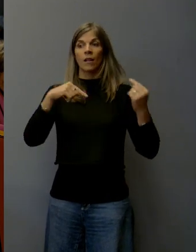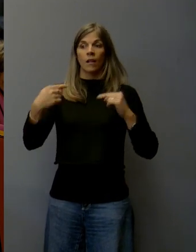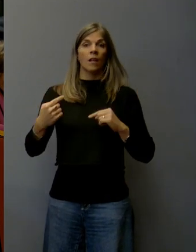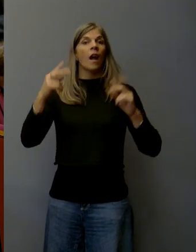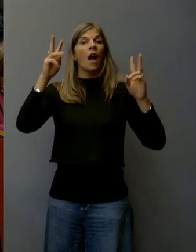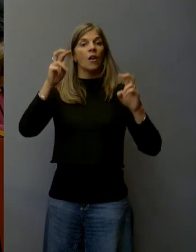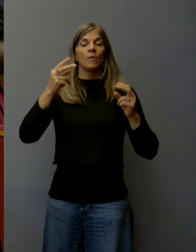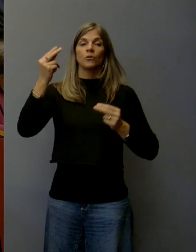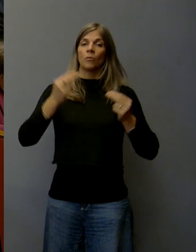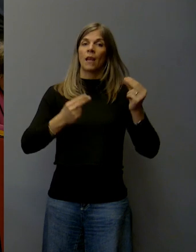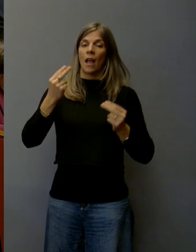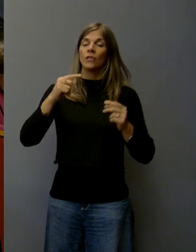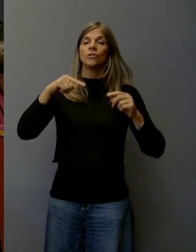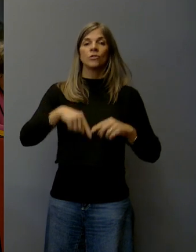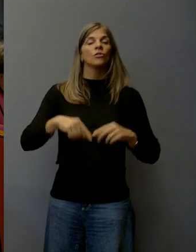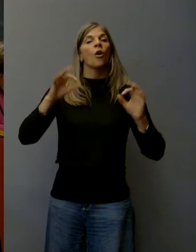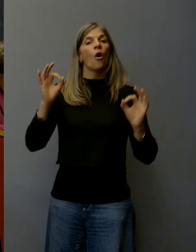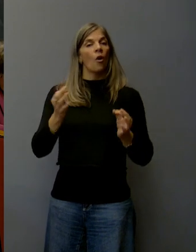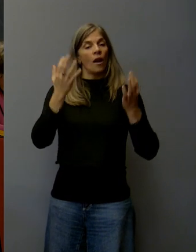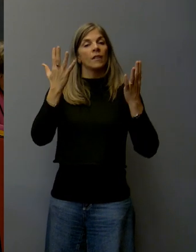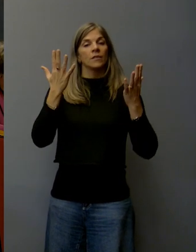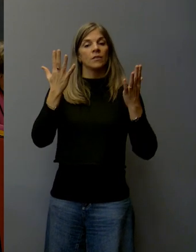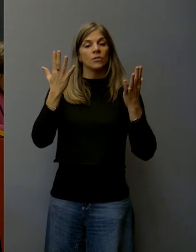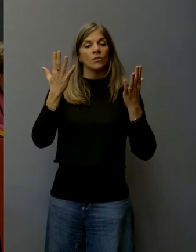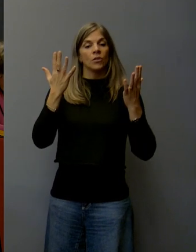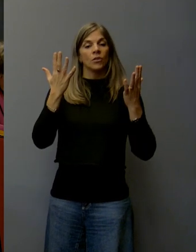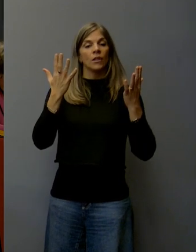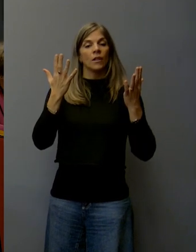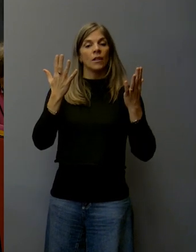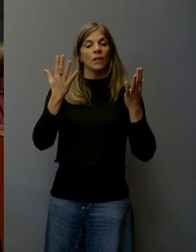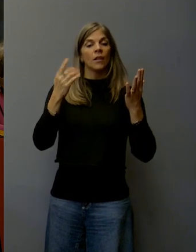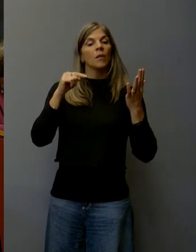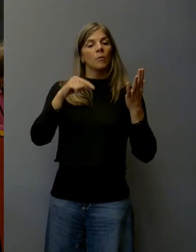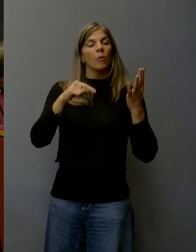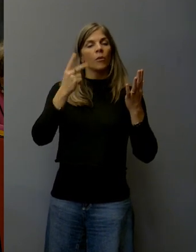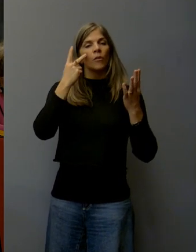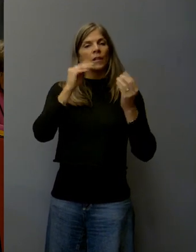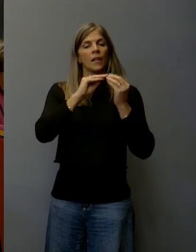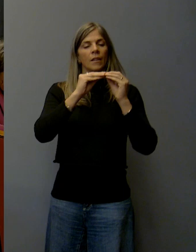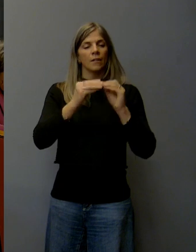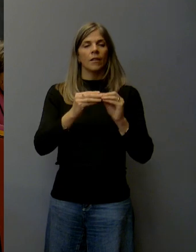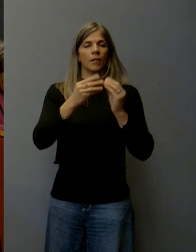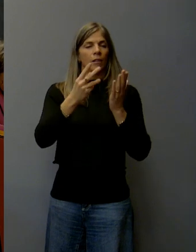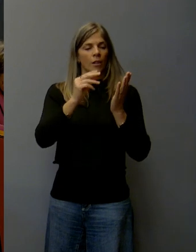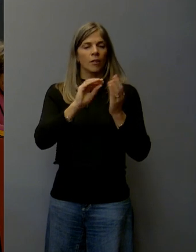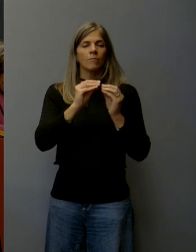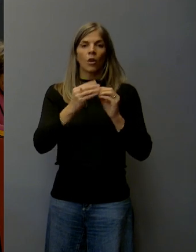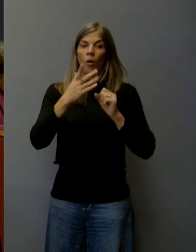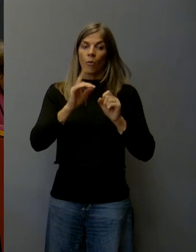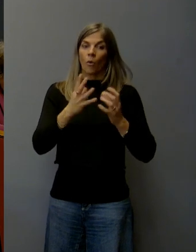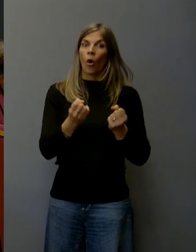per dare come dire per praticare questo tipo di intento cioè sostenere con